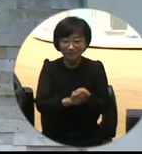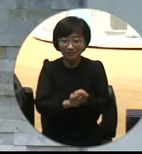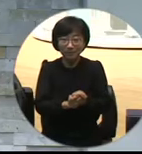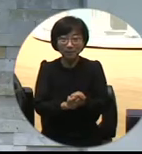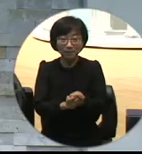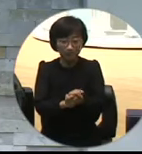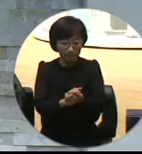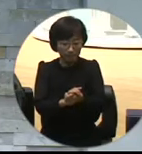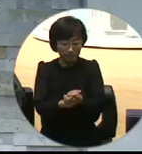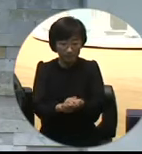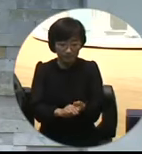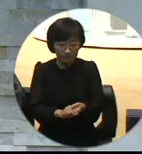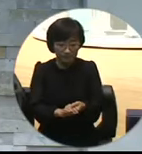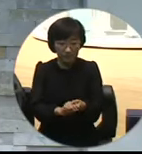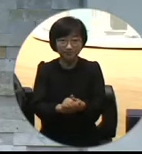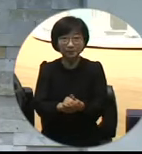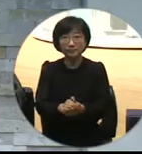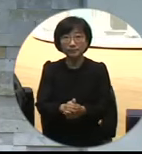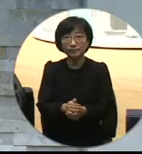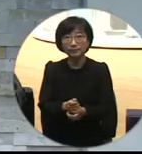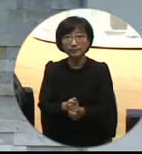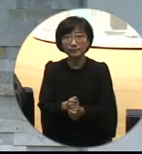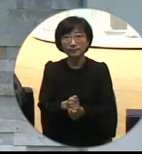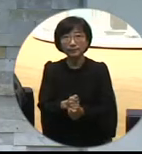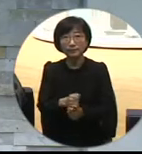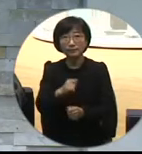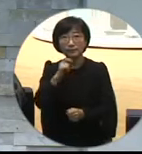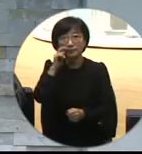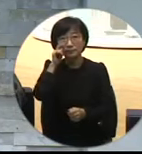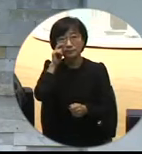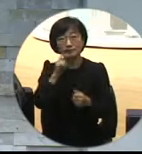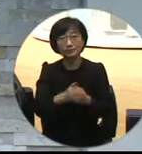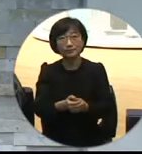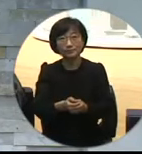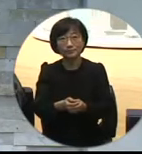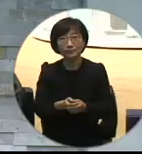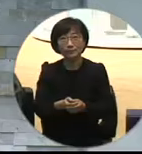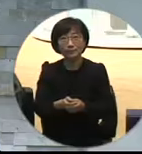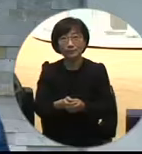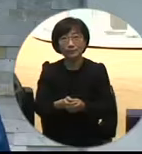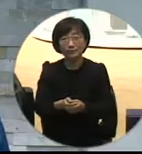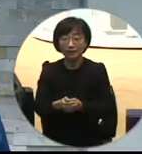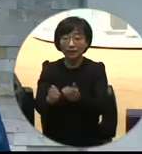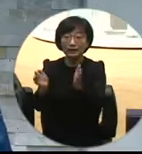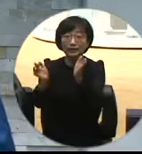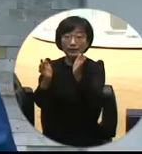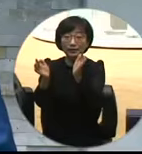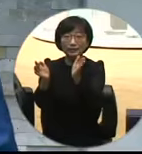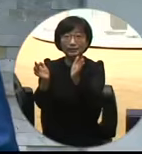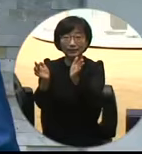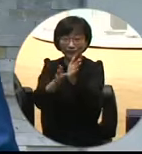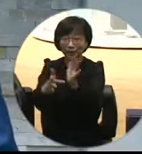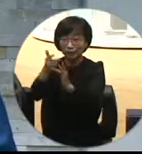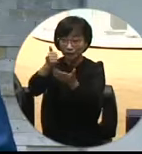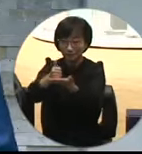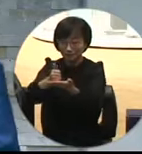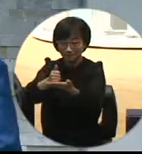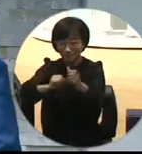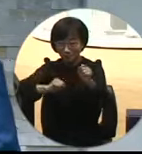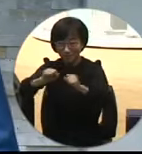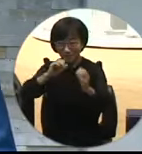치유하고 무슨 회당에 모여서 이런 거 하는 이유가 뭐예요? 다 하나님은 예수님은 전부 계획성이 있는 거예요. 계획이 있는 거예요.